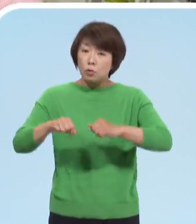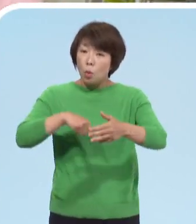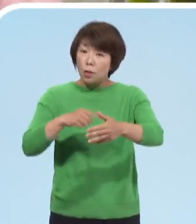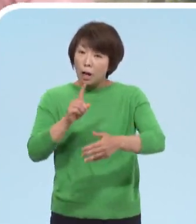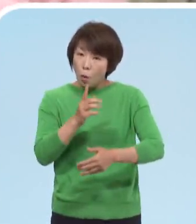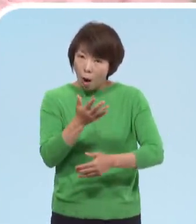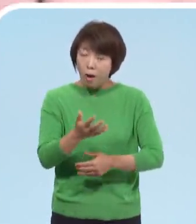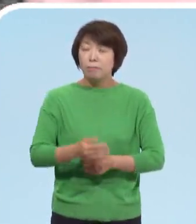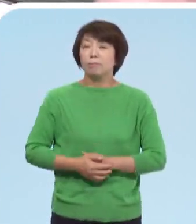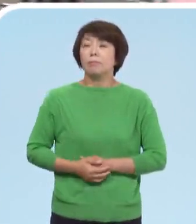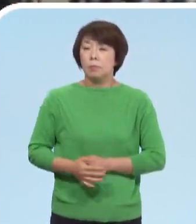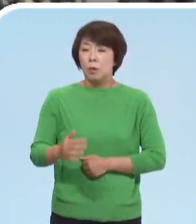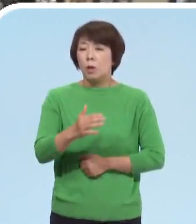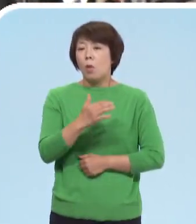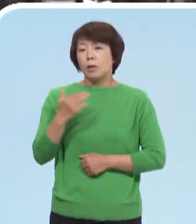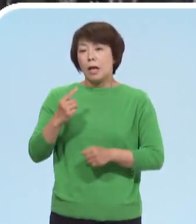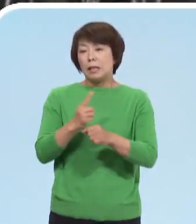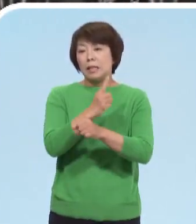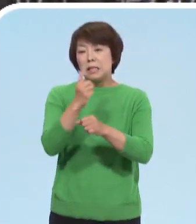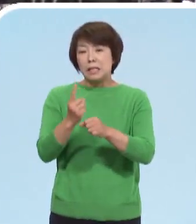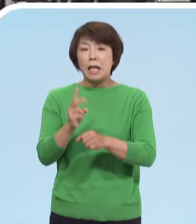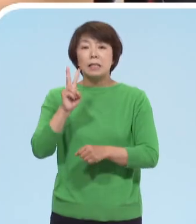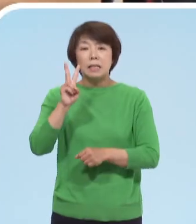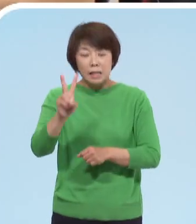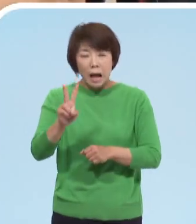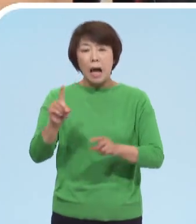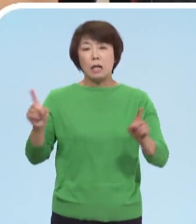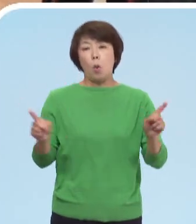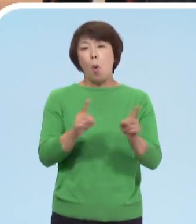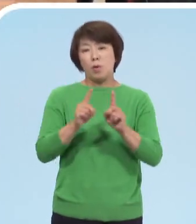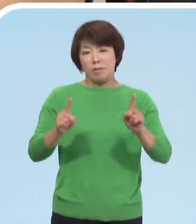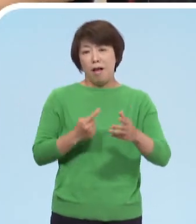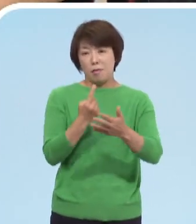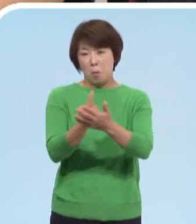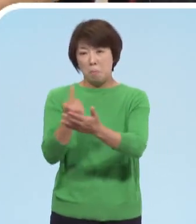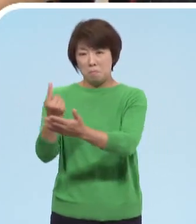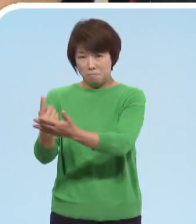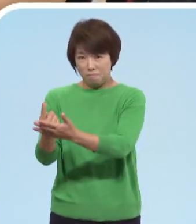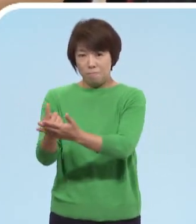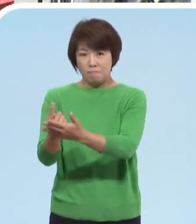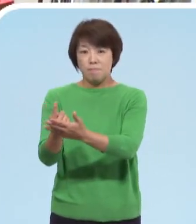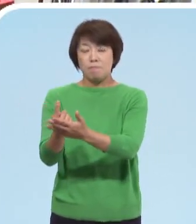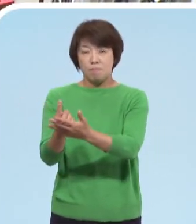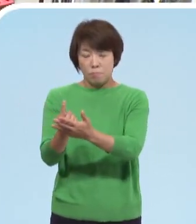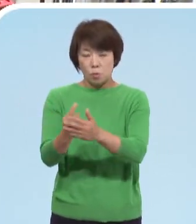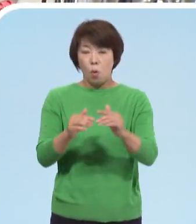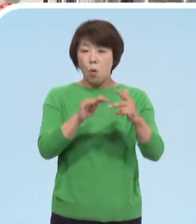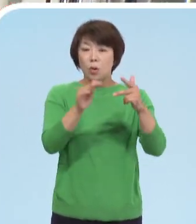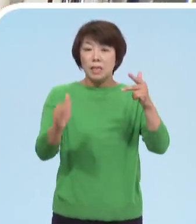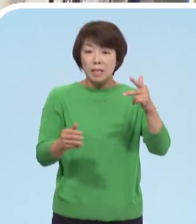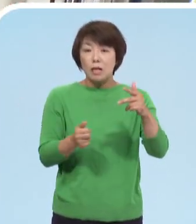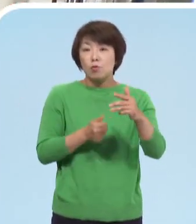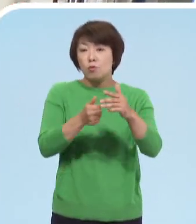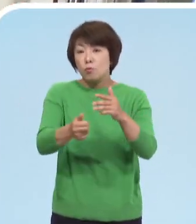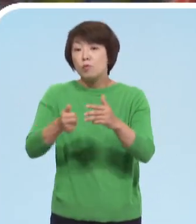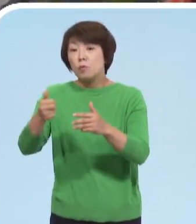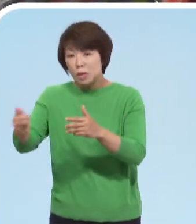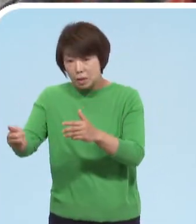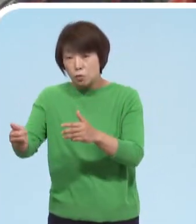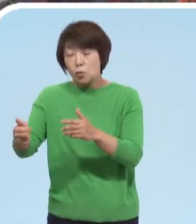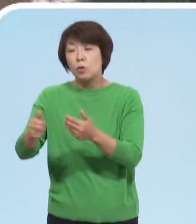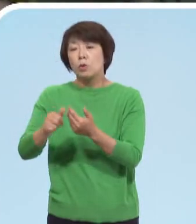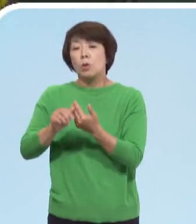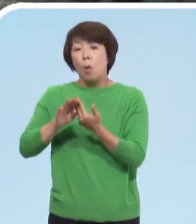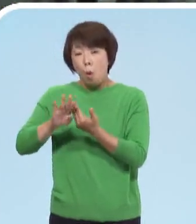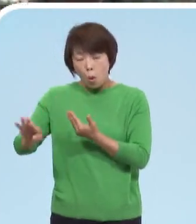動をされているんですか？ そうですね、私たち年に2回自主コンサートをしております。あとは慰問コンサートの活動をしたり、